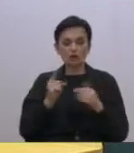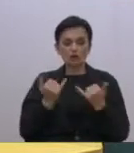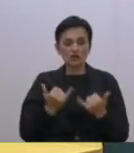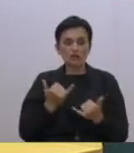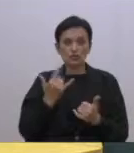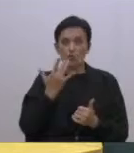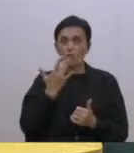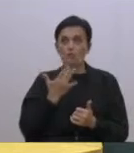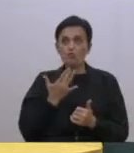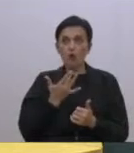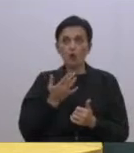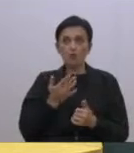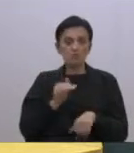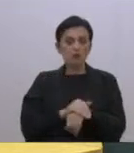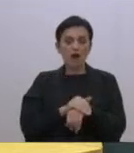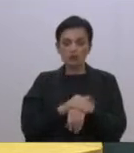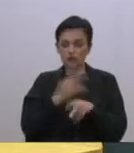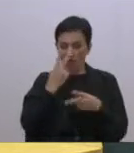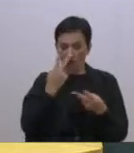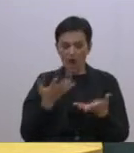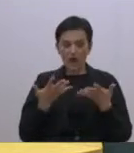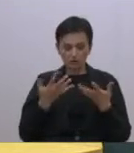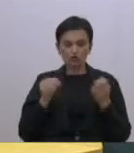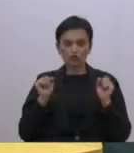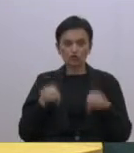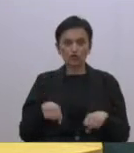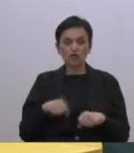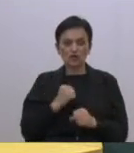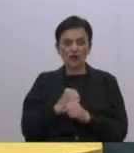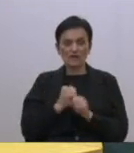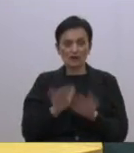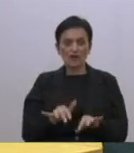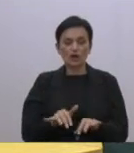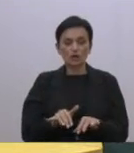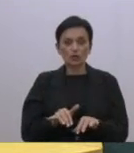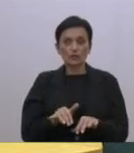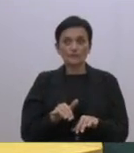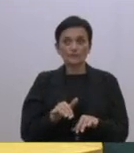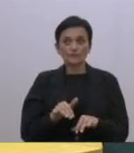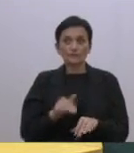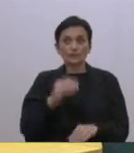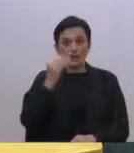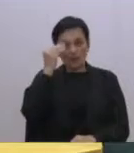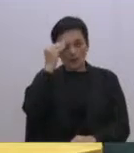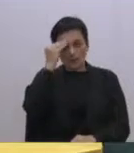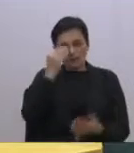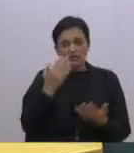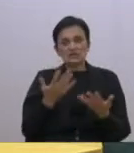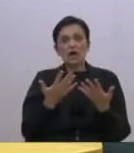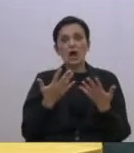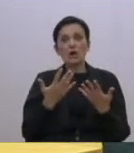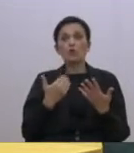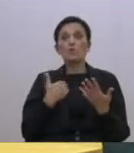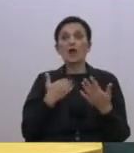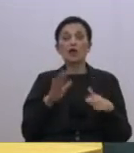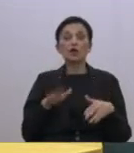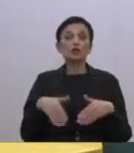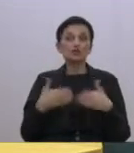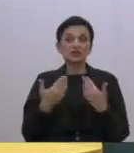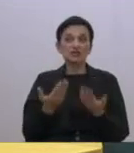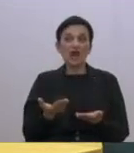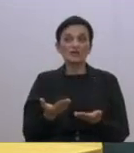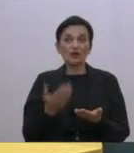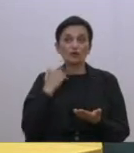პოლიტიკაში ფაქტობრივად არ ჩანს, რომ შეგვიძლია რომ ჩავიდინოთ. Და ანუ წარმოვიდგინოთ, რომ მე გთავაზობთ ამ შემთხვევაში, აი